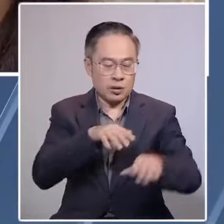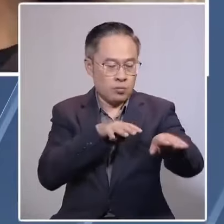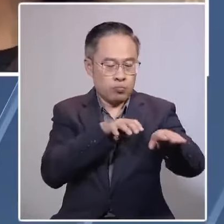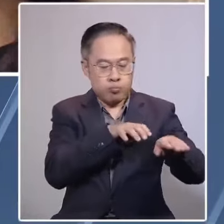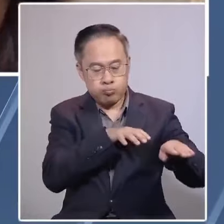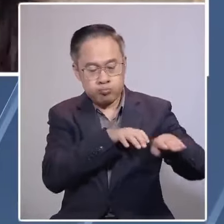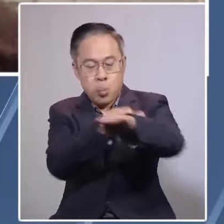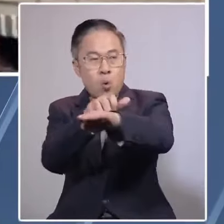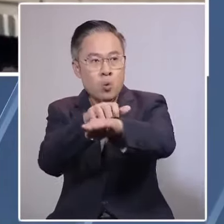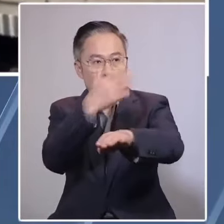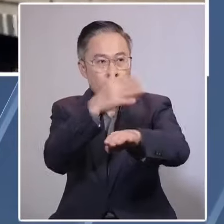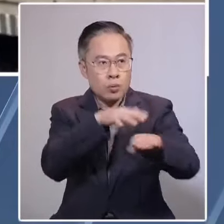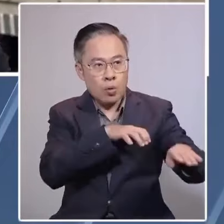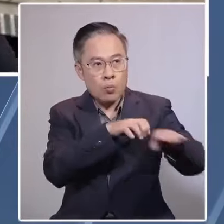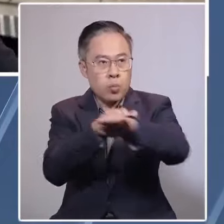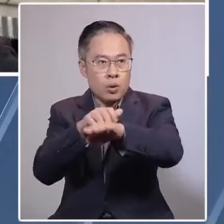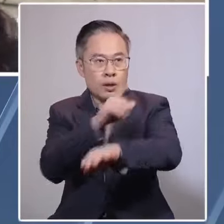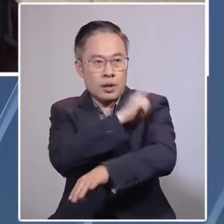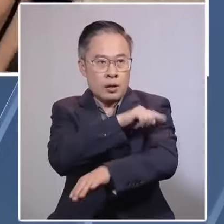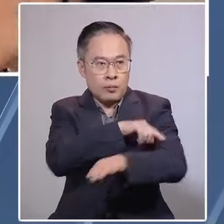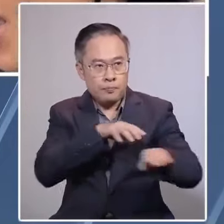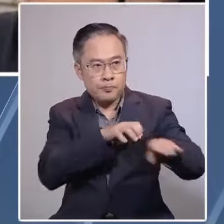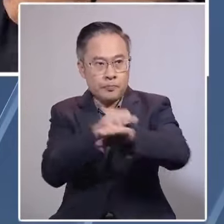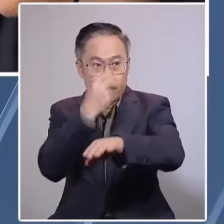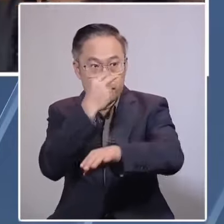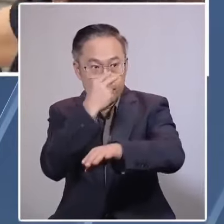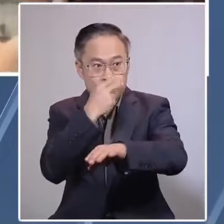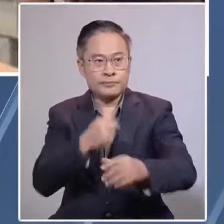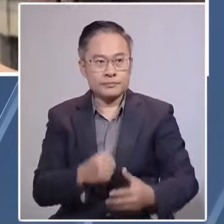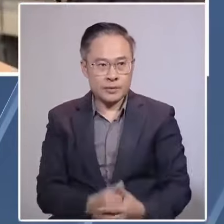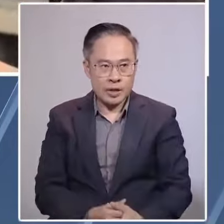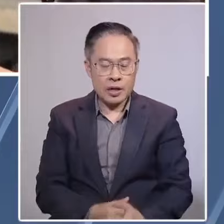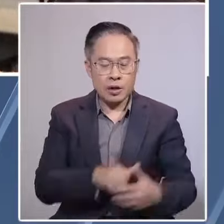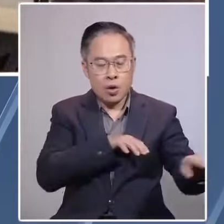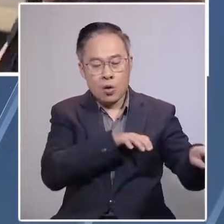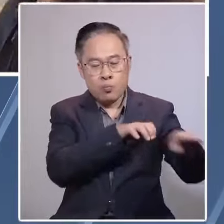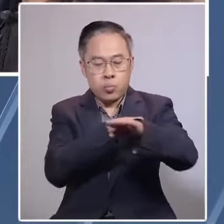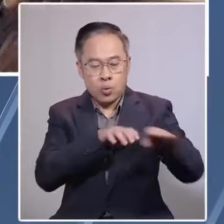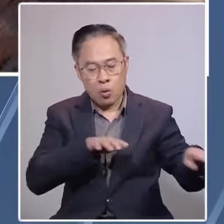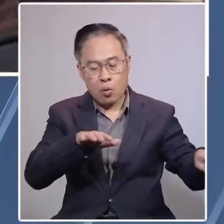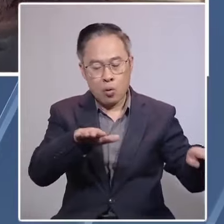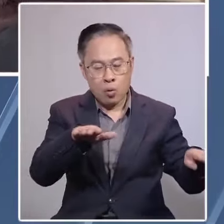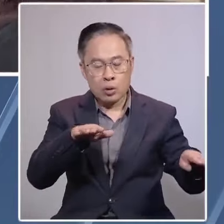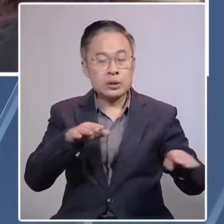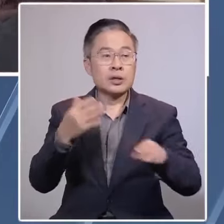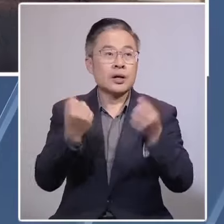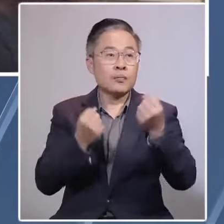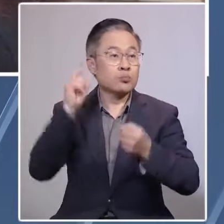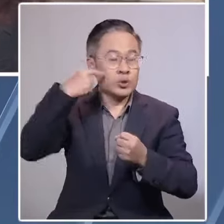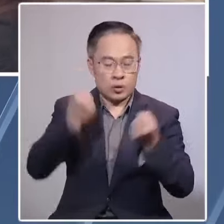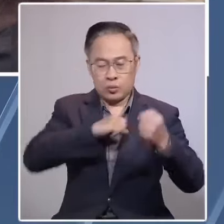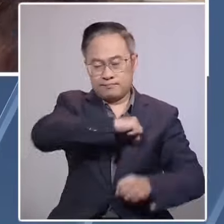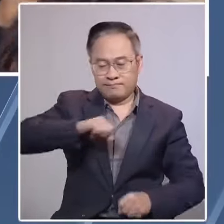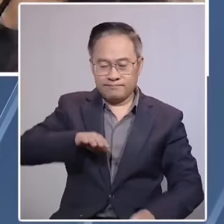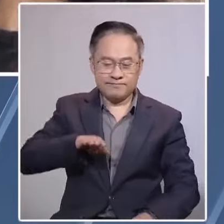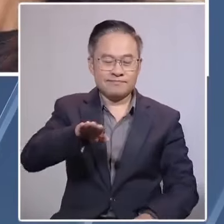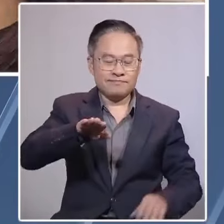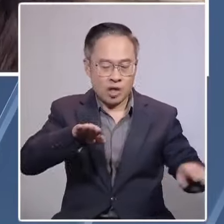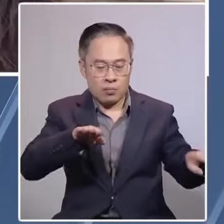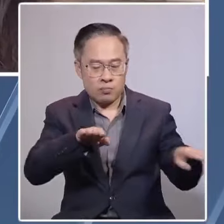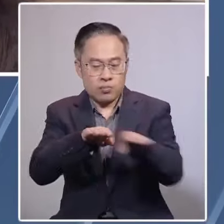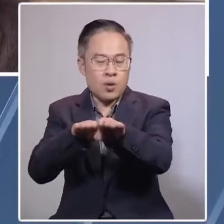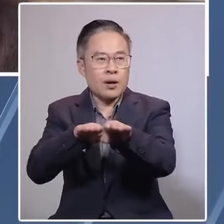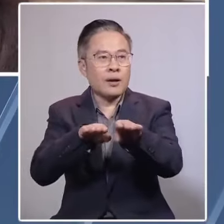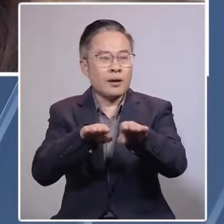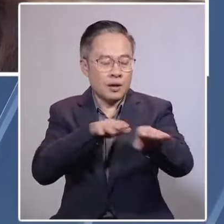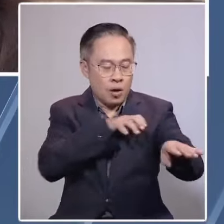คัน 4ล้อใหญ่เนะไม่ๆอ๋ออือๆๆแล้วก็เด้งมาโดนหนูพพอก็เด้งมาโดนหนูเสร็จปุ๊บเหมือนทั้งเนี้ยเคหักแล้วก็